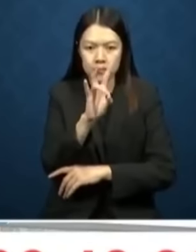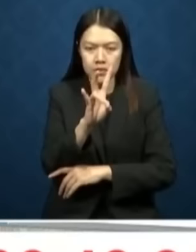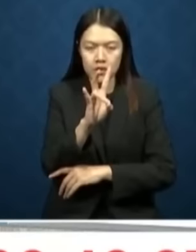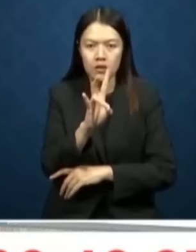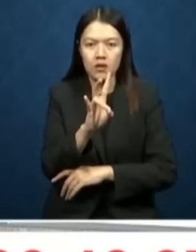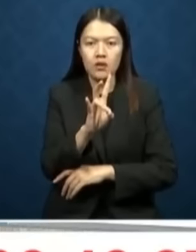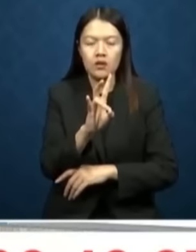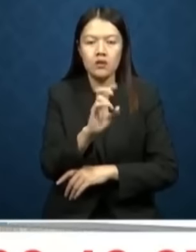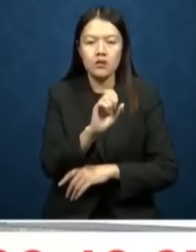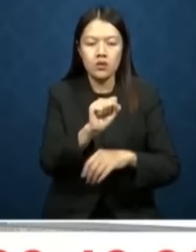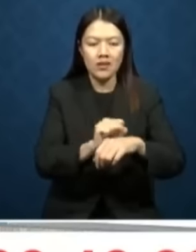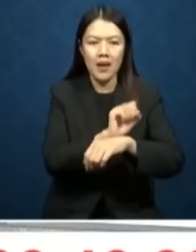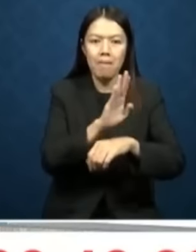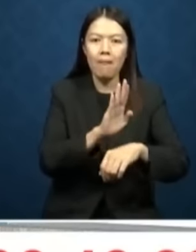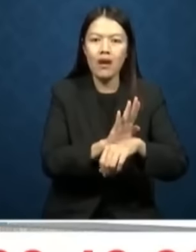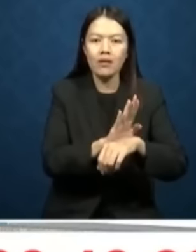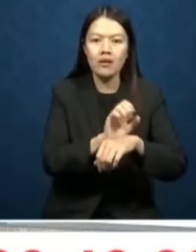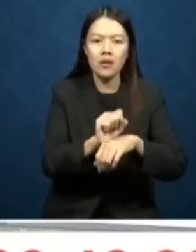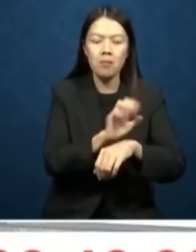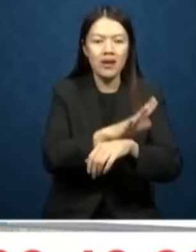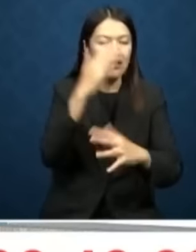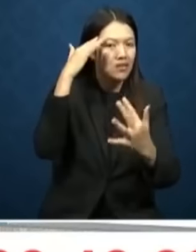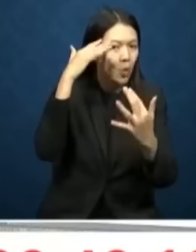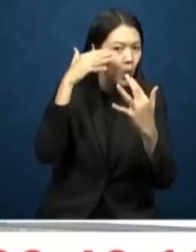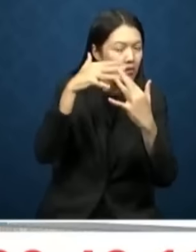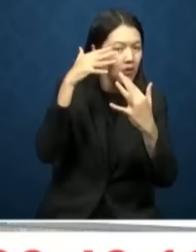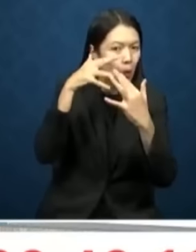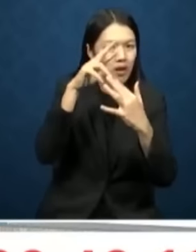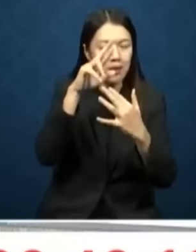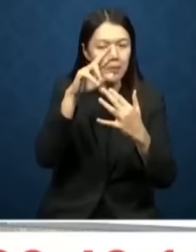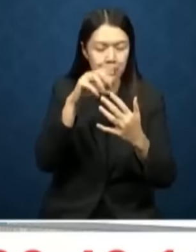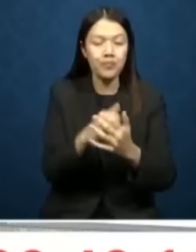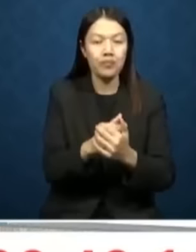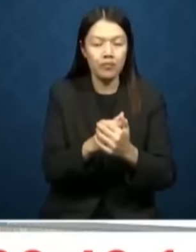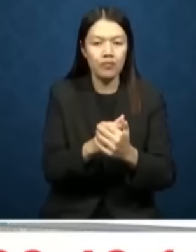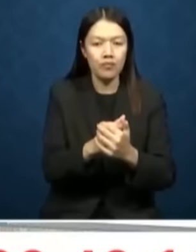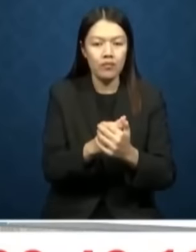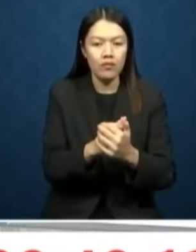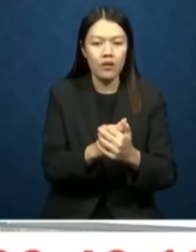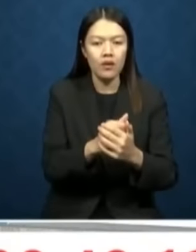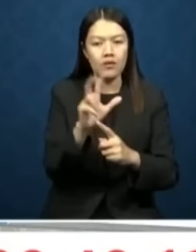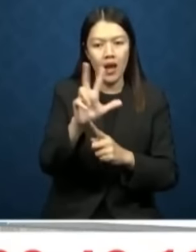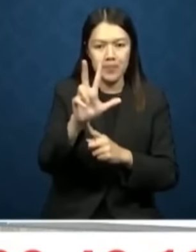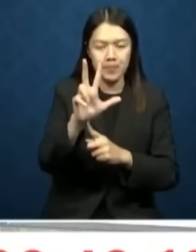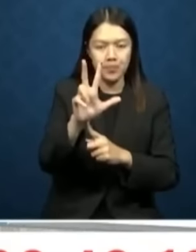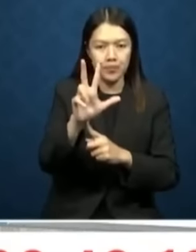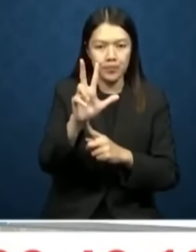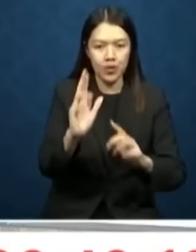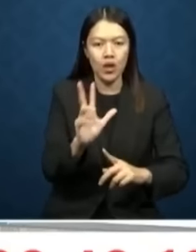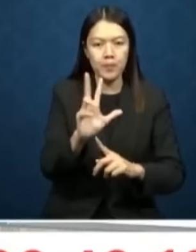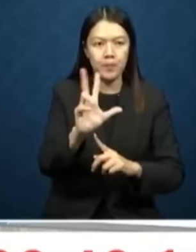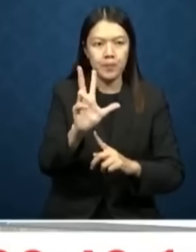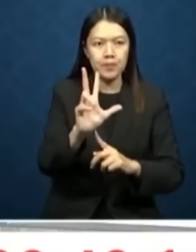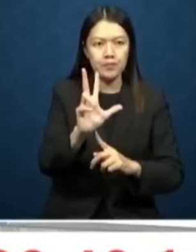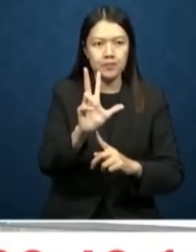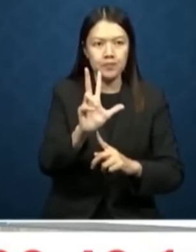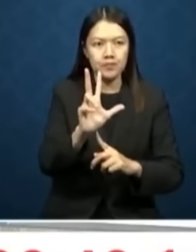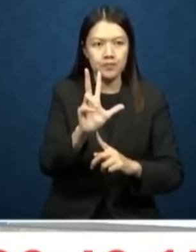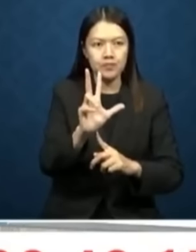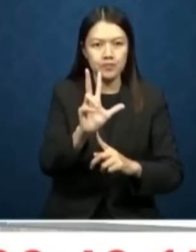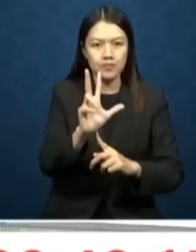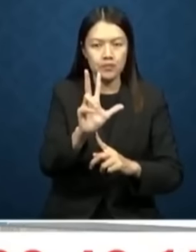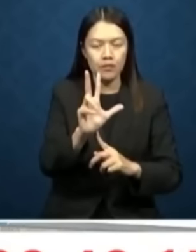ครินทร์เป็นโรคจิตเวชเหมือนกันท่านที่3เขียนมาเองครับอ่านครับขอท่าน